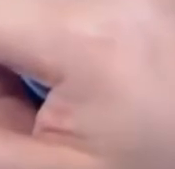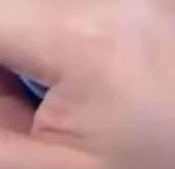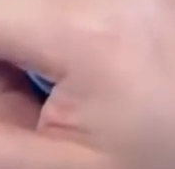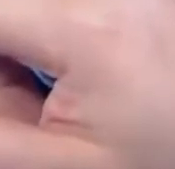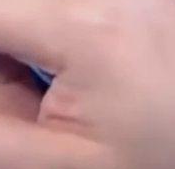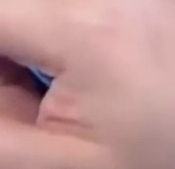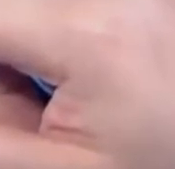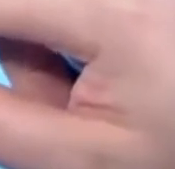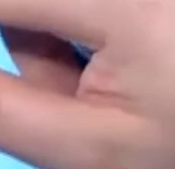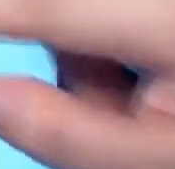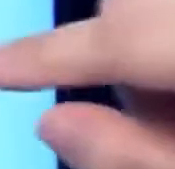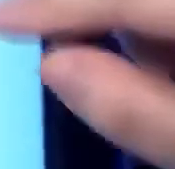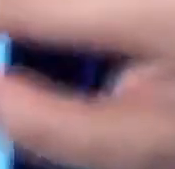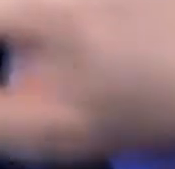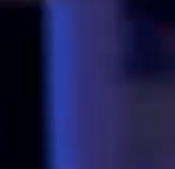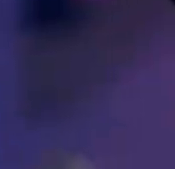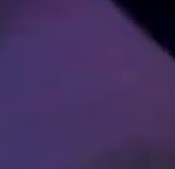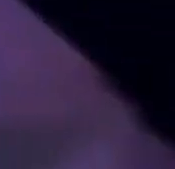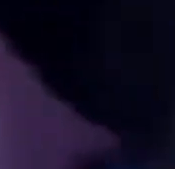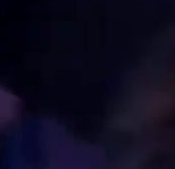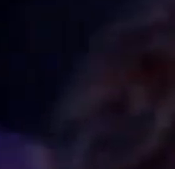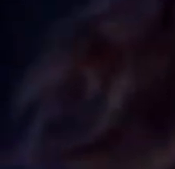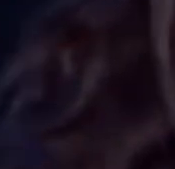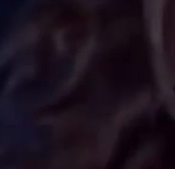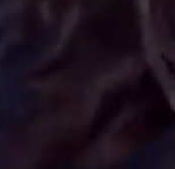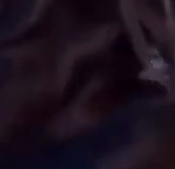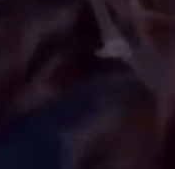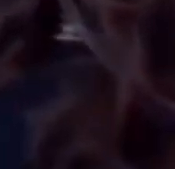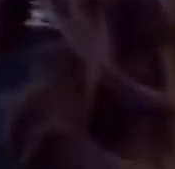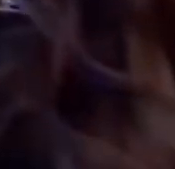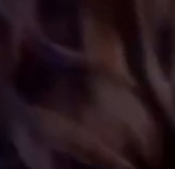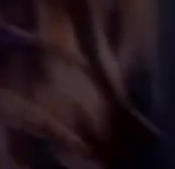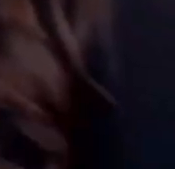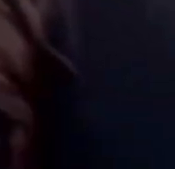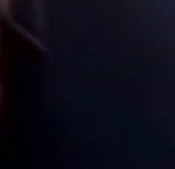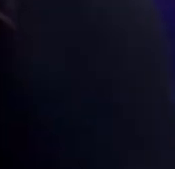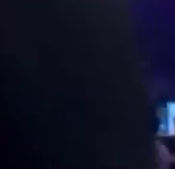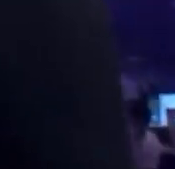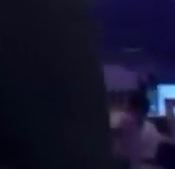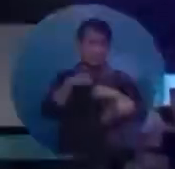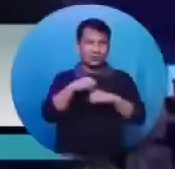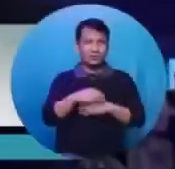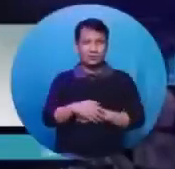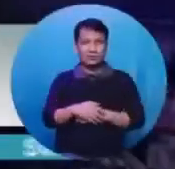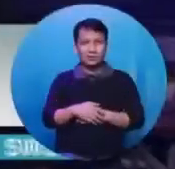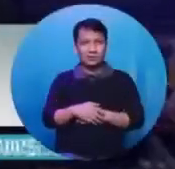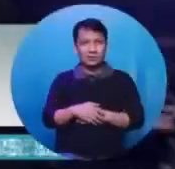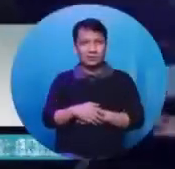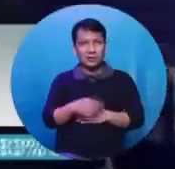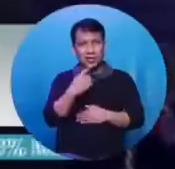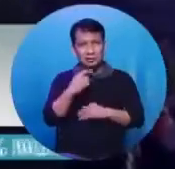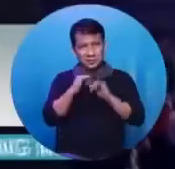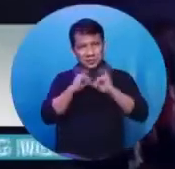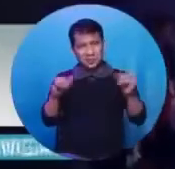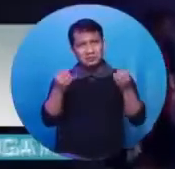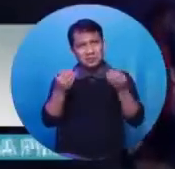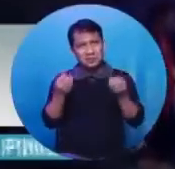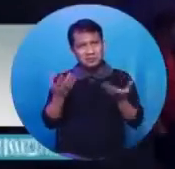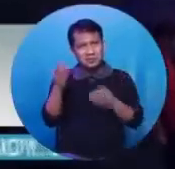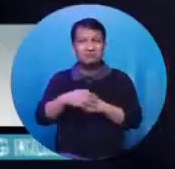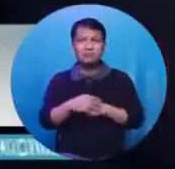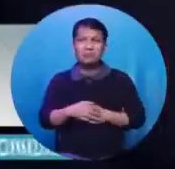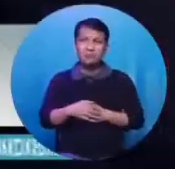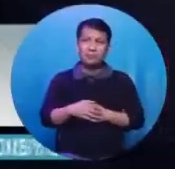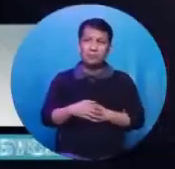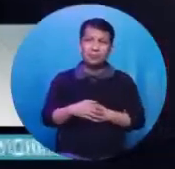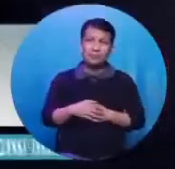deserve mo yon kasi baka lang lumaki yung ulo mo. O yun ang sabi niya, idol, ano? At dito nga sinasayo pa nga ng iba na talaga